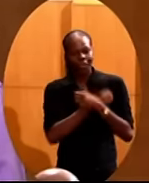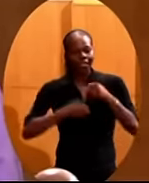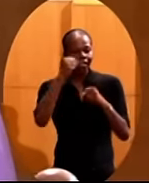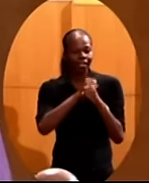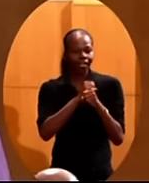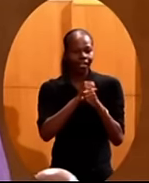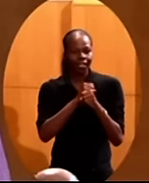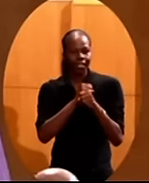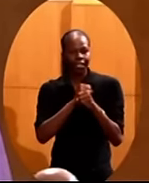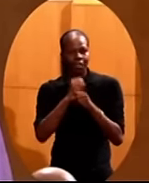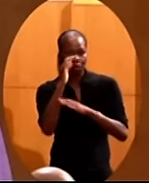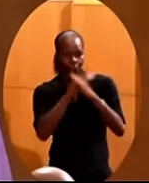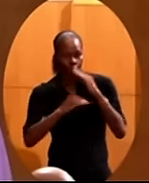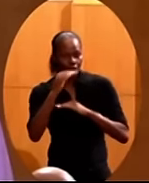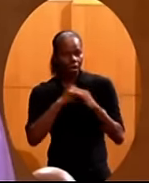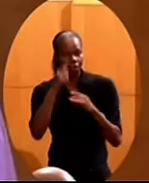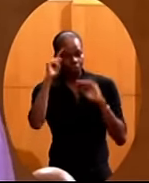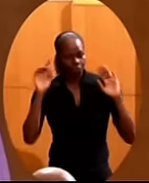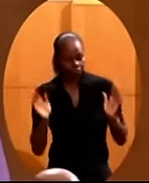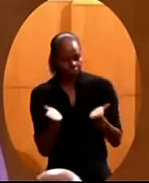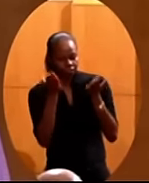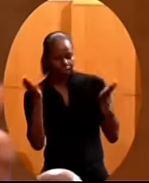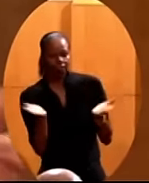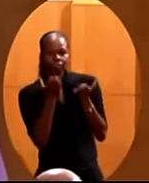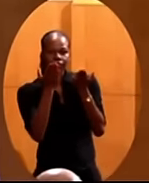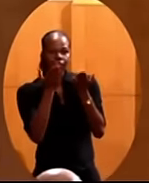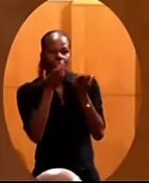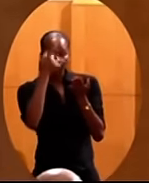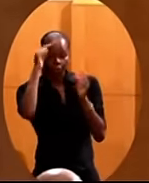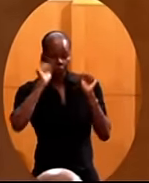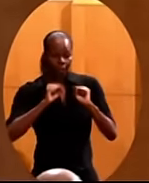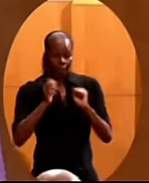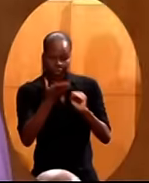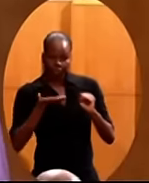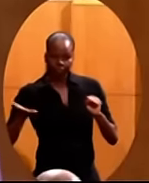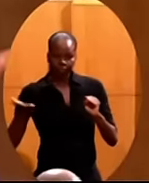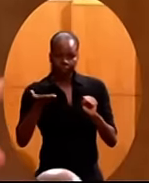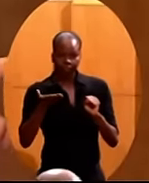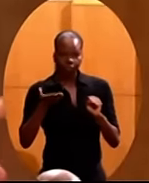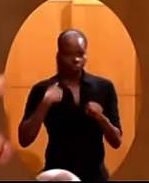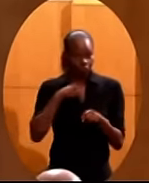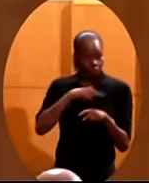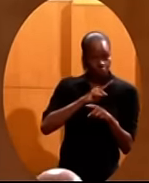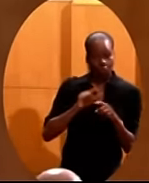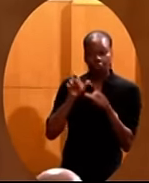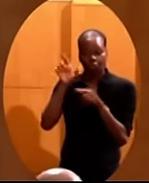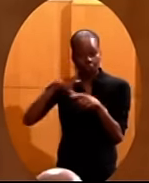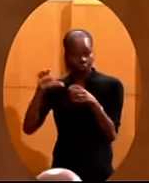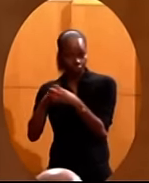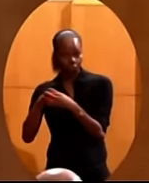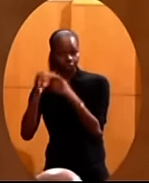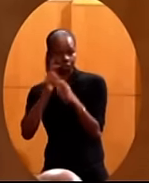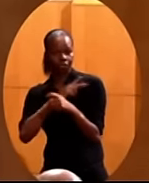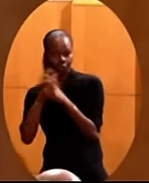dispositifs d'incitation vous permettant pas vous non les autres là dont on parle chef